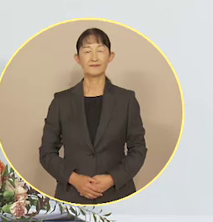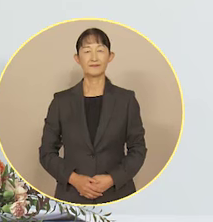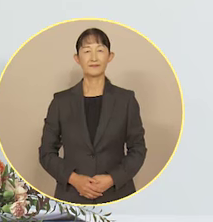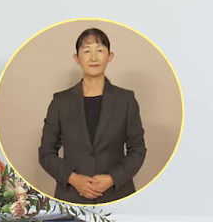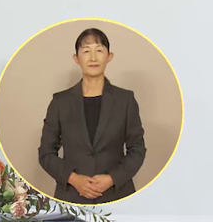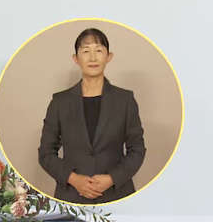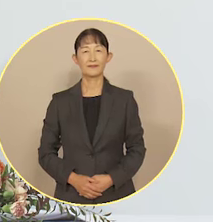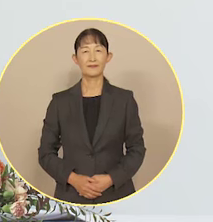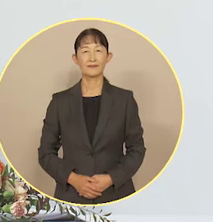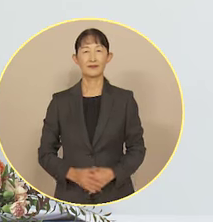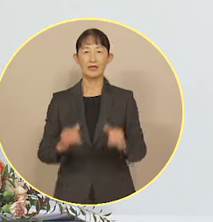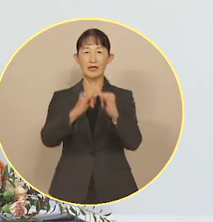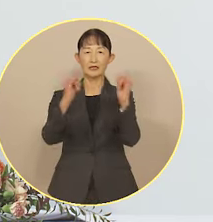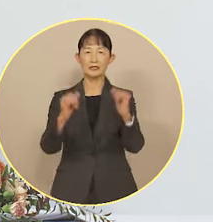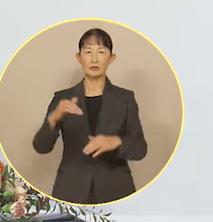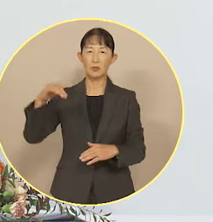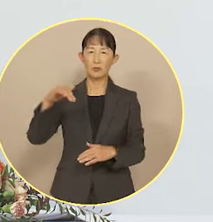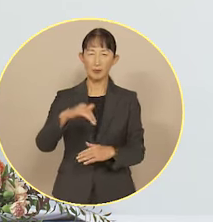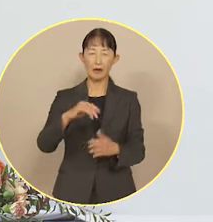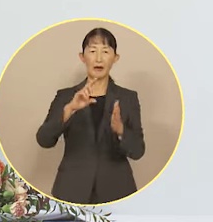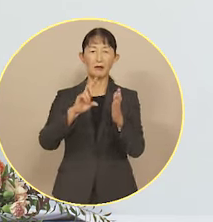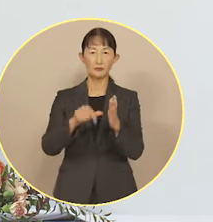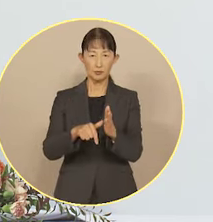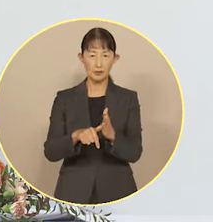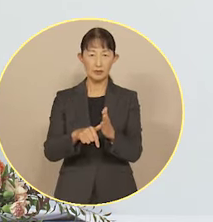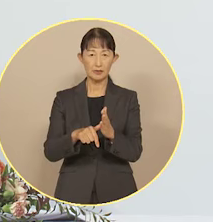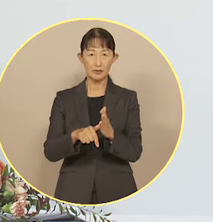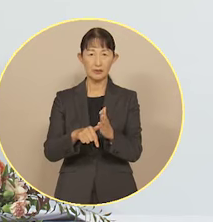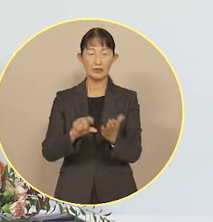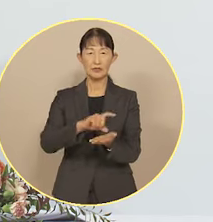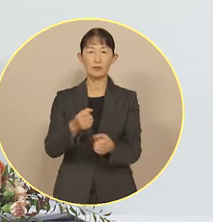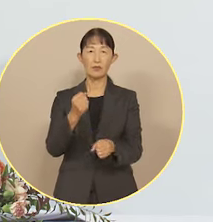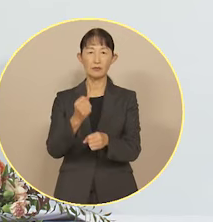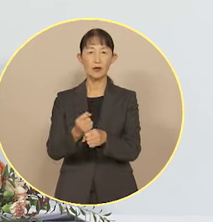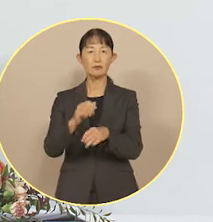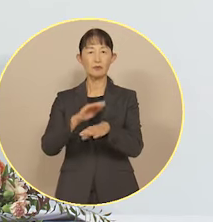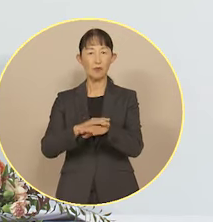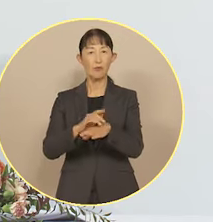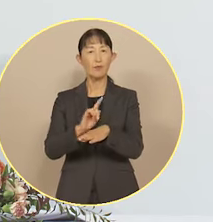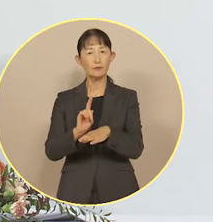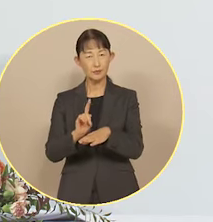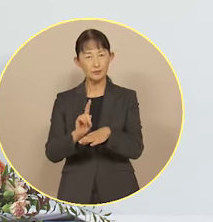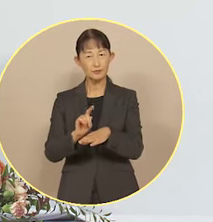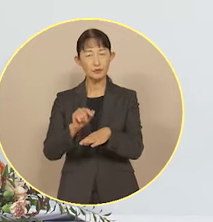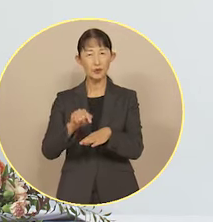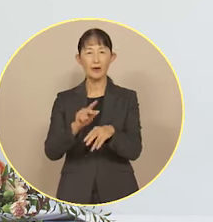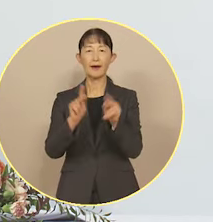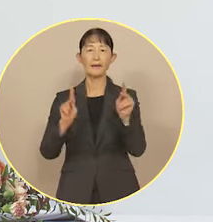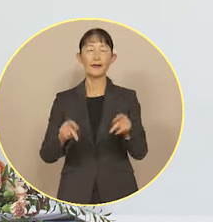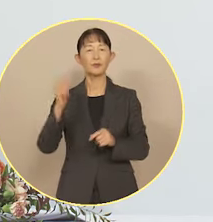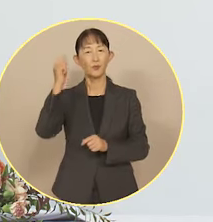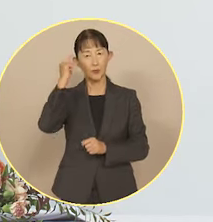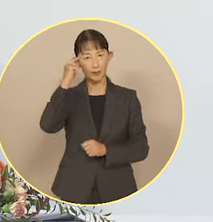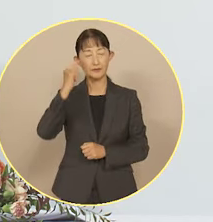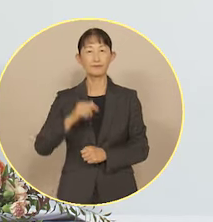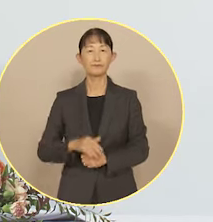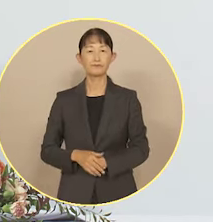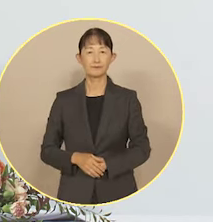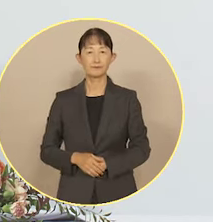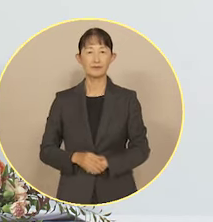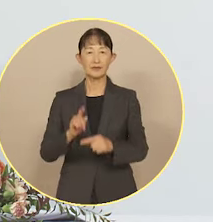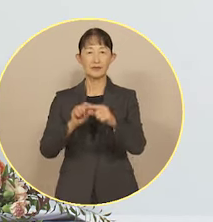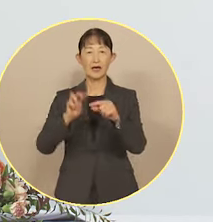ます行減少危機を迎えどのようにして地方を創生するかが重要な課題だと思います